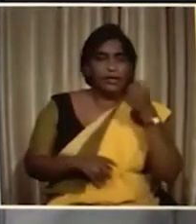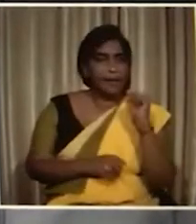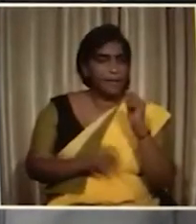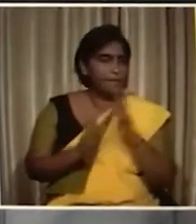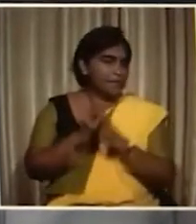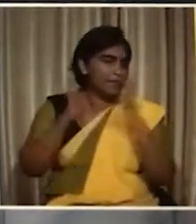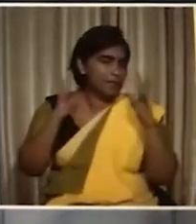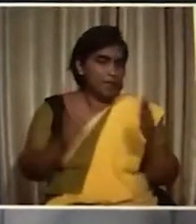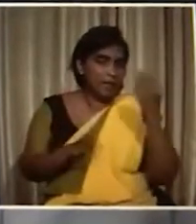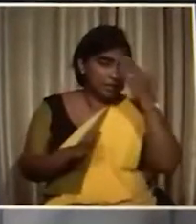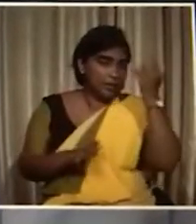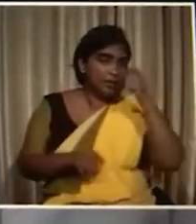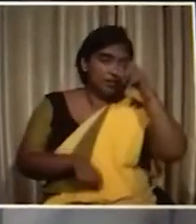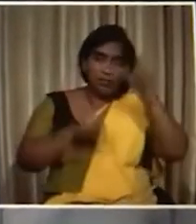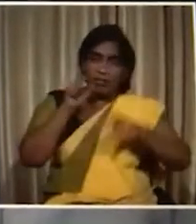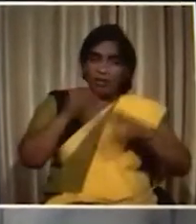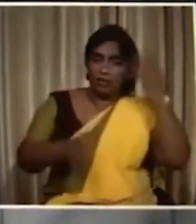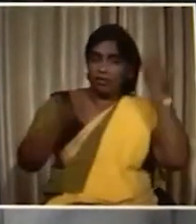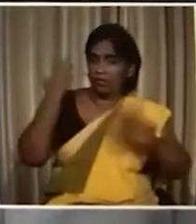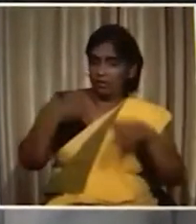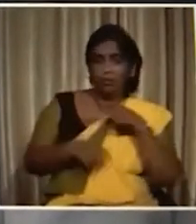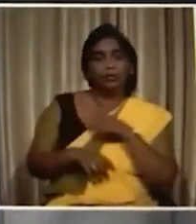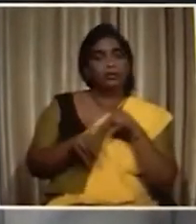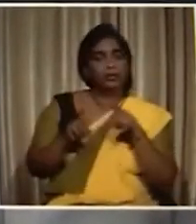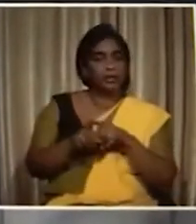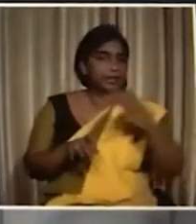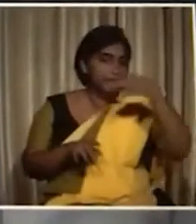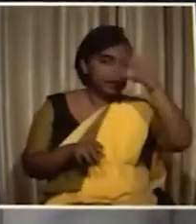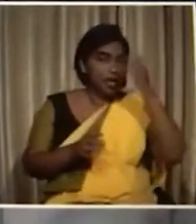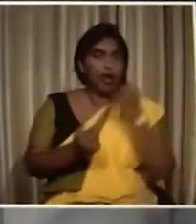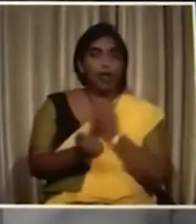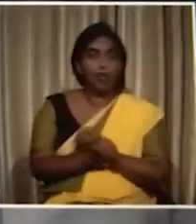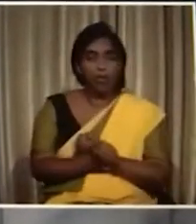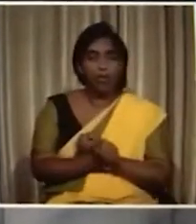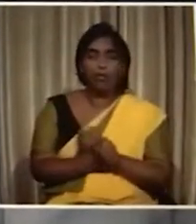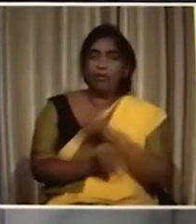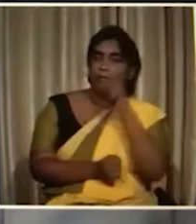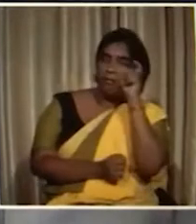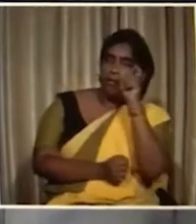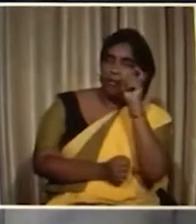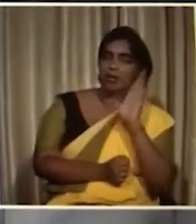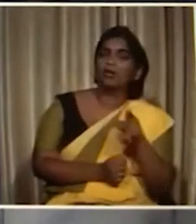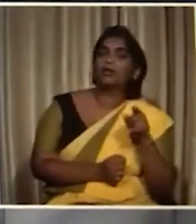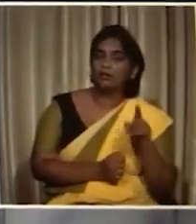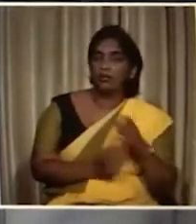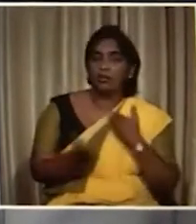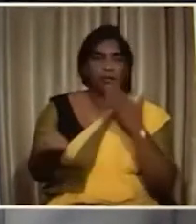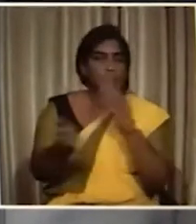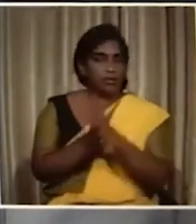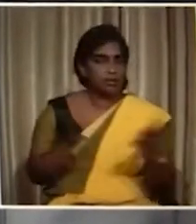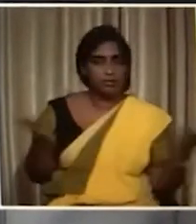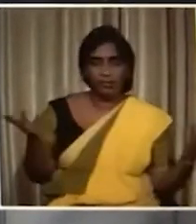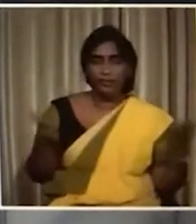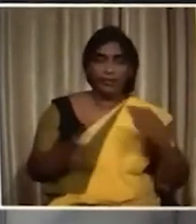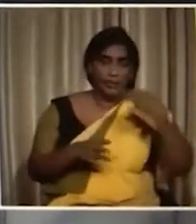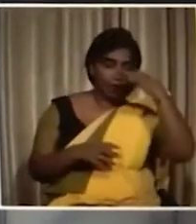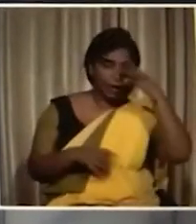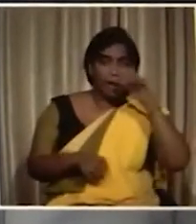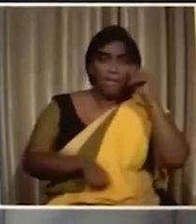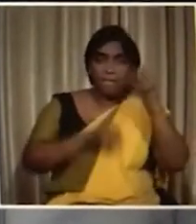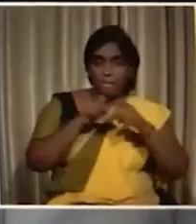தமிழர்கள் கொல்லப்பட்டார்கள். சிங்கள போலீசார் பார்த்து கொண்டிருந்தார்கள். சிங்களவர்களால் தமிழர்கள் வெட்டி படுகொலை